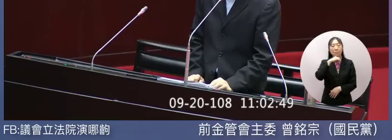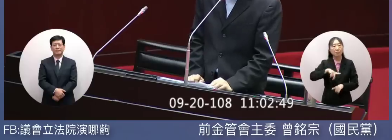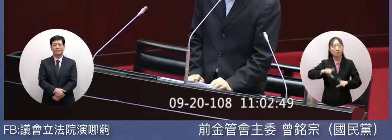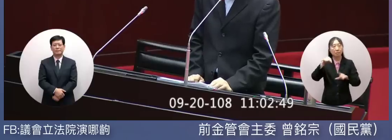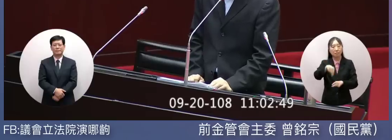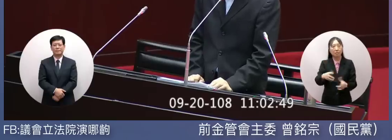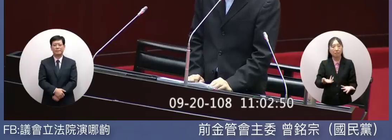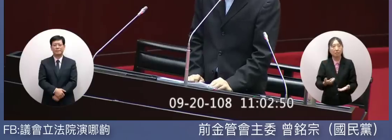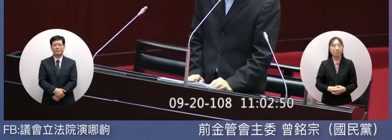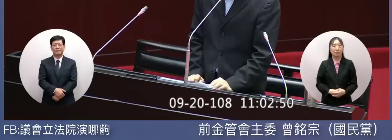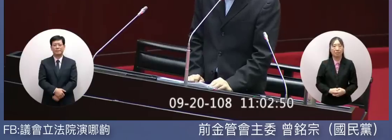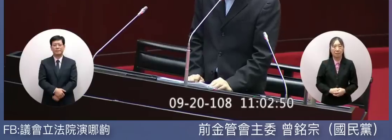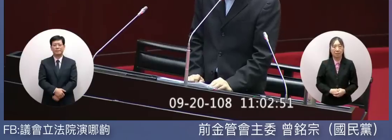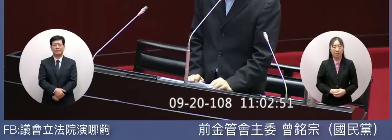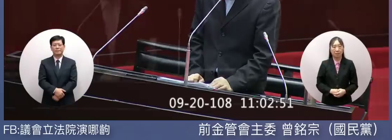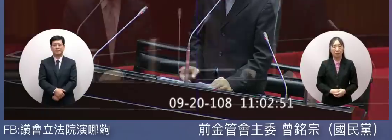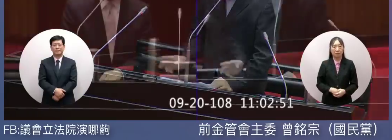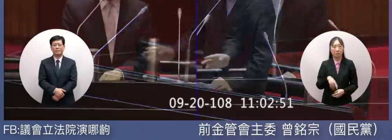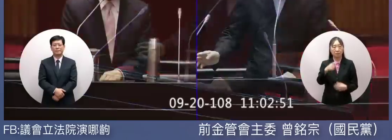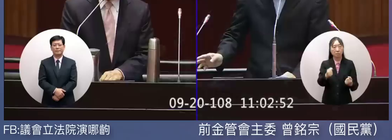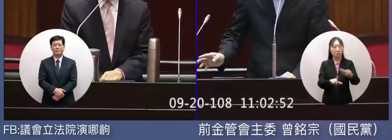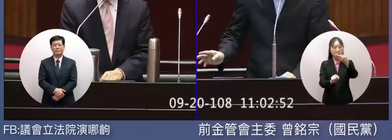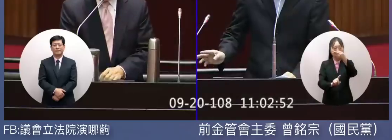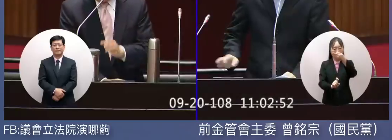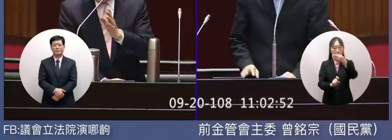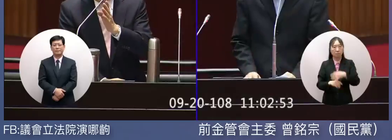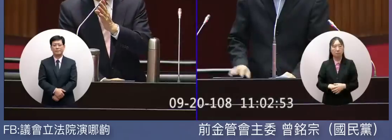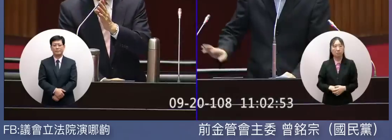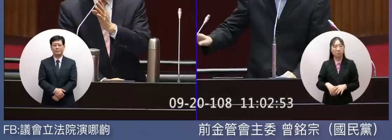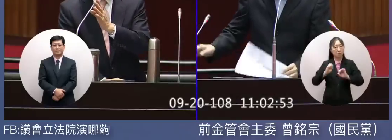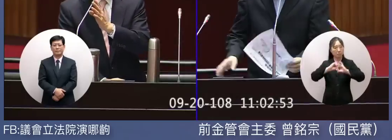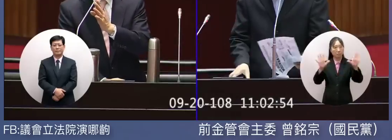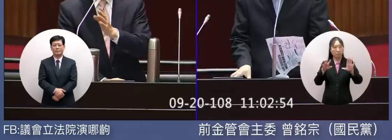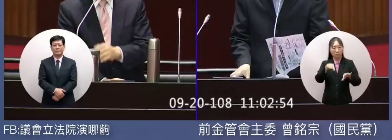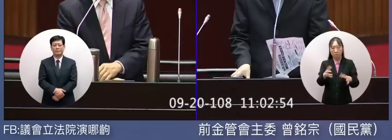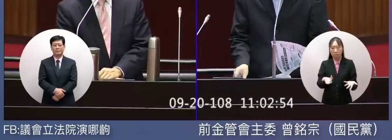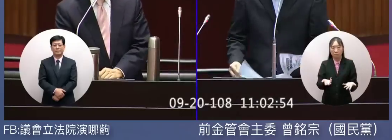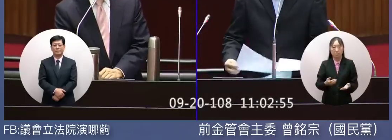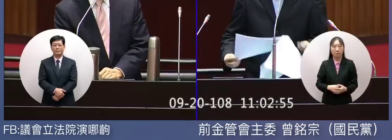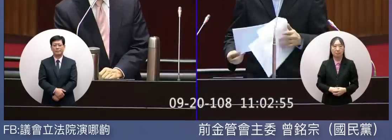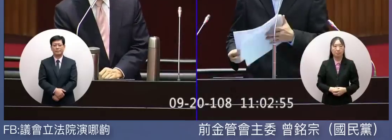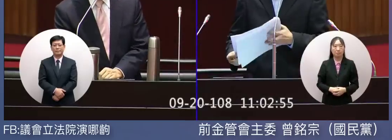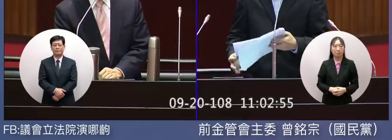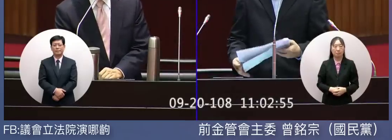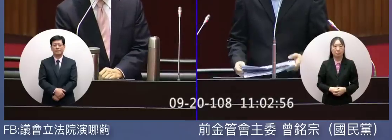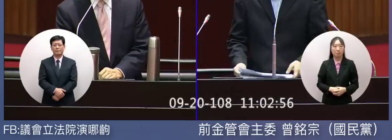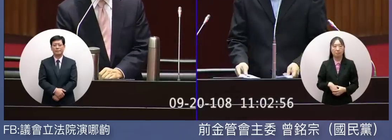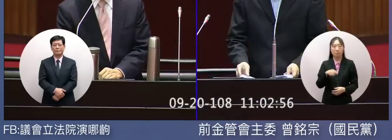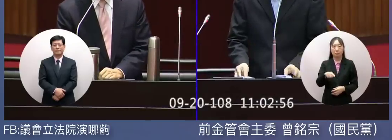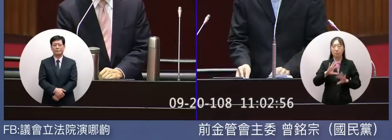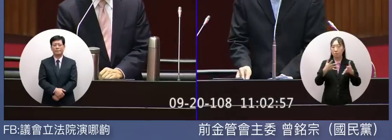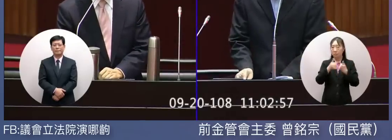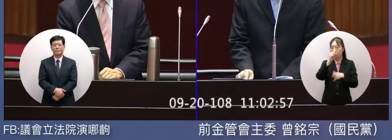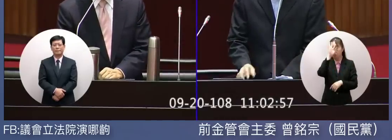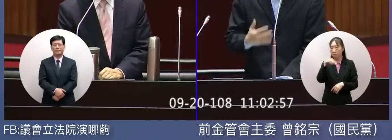这个事件。您在9月10号宣布这个事情，基本上就国民